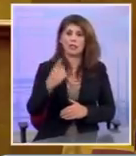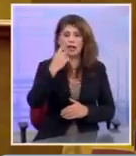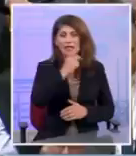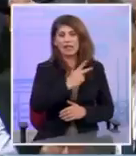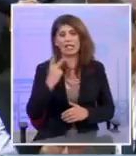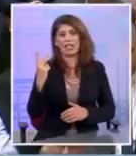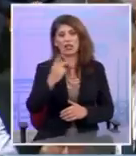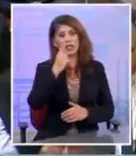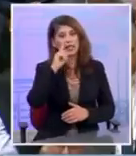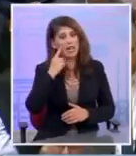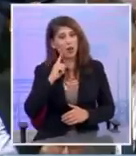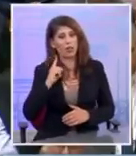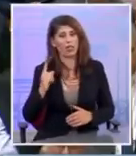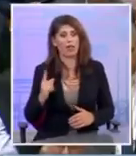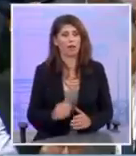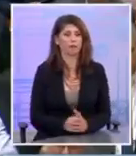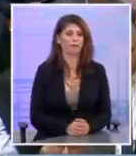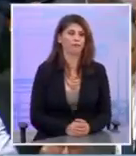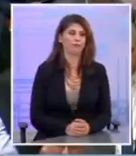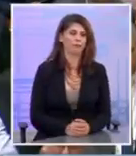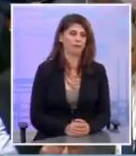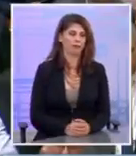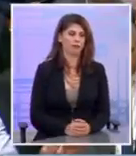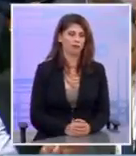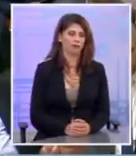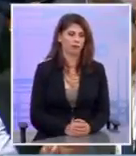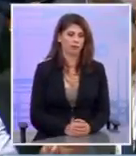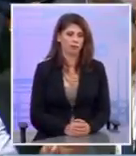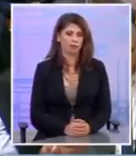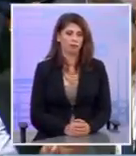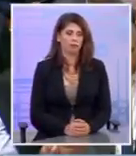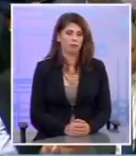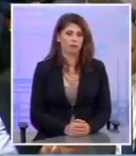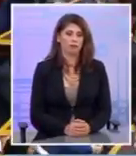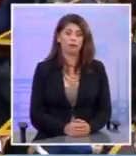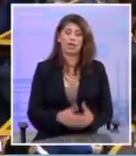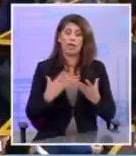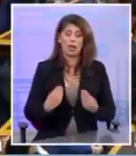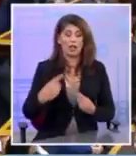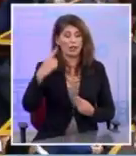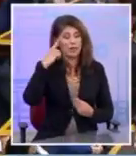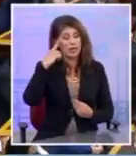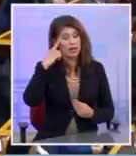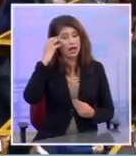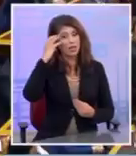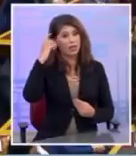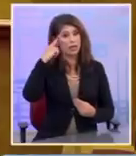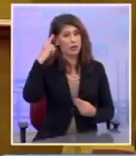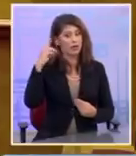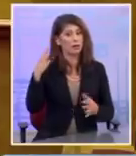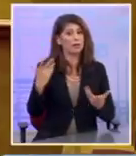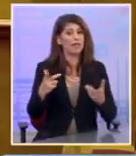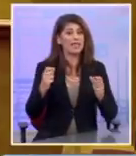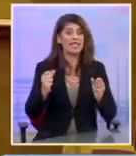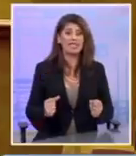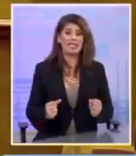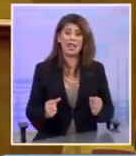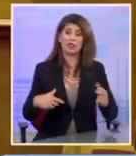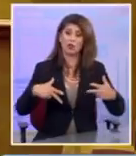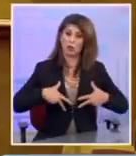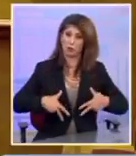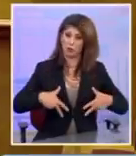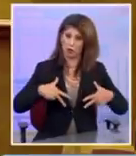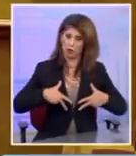τραγωδία. Καλό θα ήταν να ανασύρουμε στη μνήμη μας επίσης ποια ήταν η στάση των